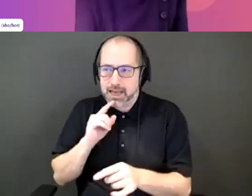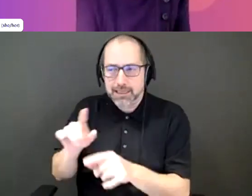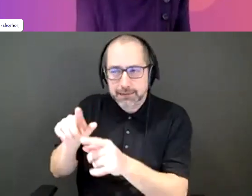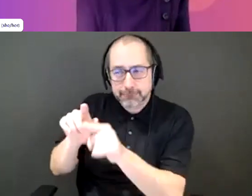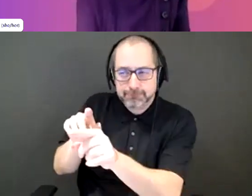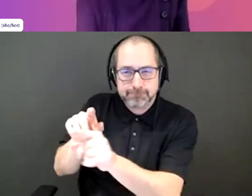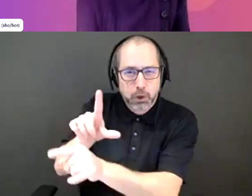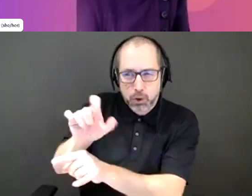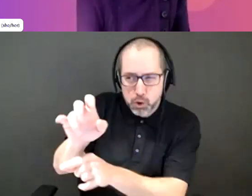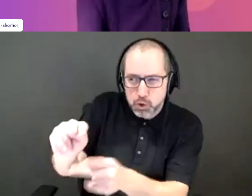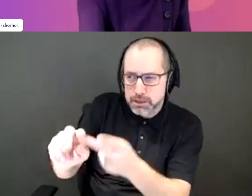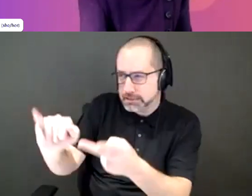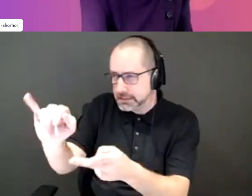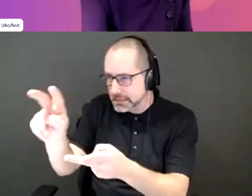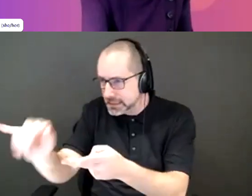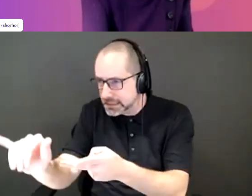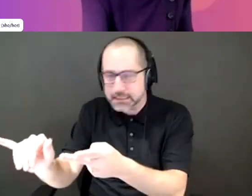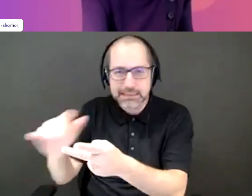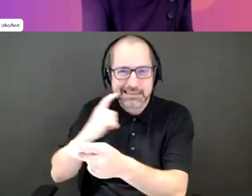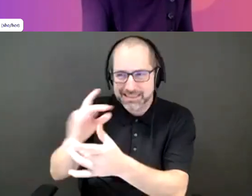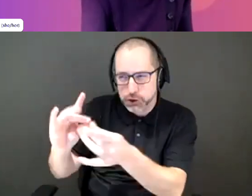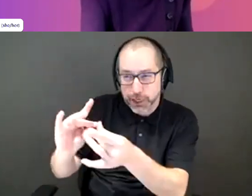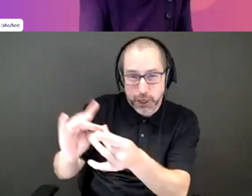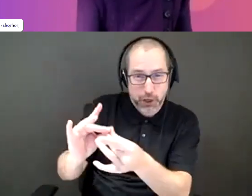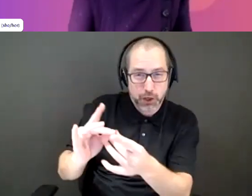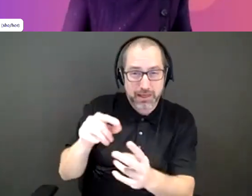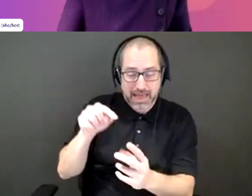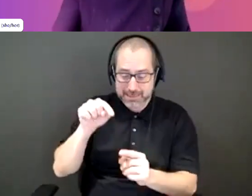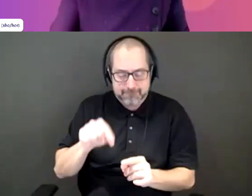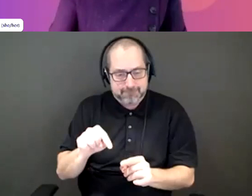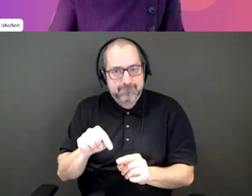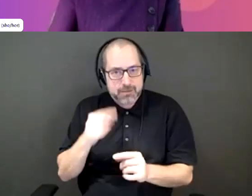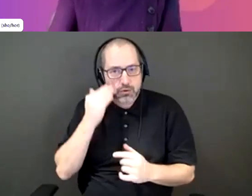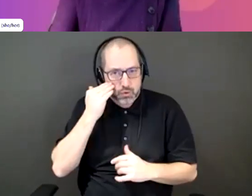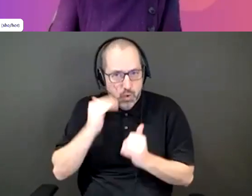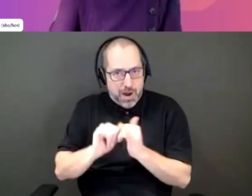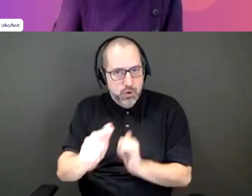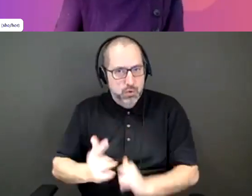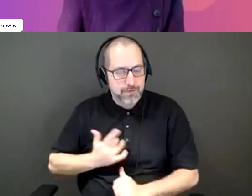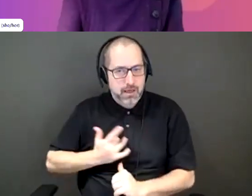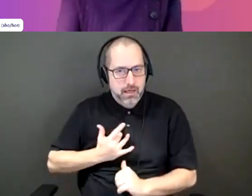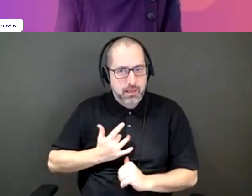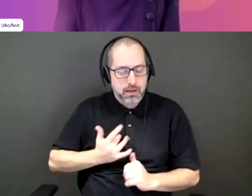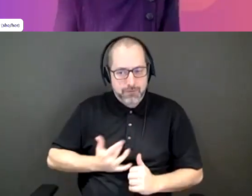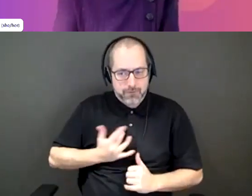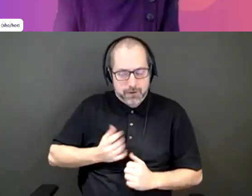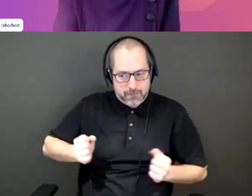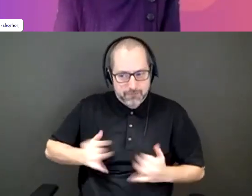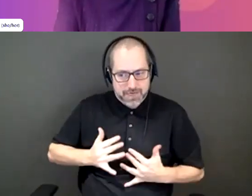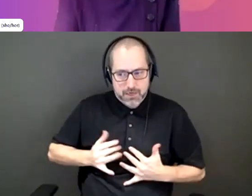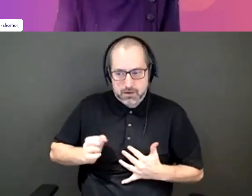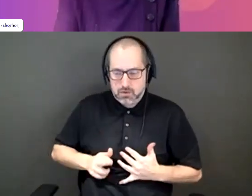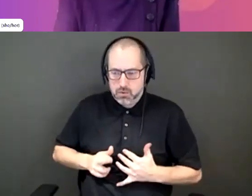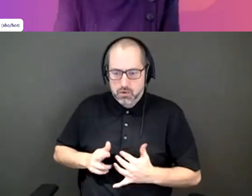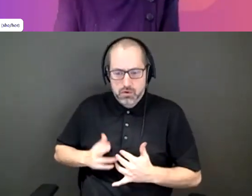traditionnel c'est une réponse que l'on trouve dans les livres dont l'un a parlé c'est vrai c'est d'essayer d'identifier